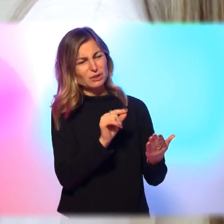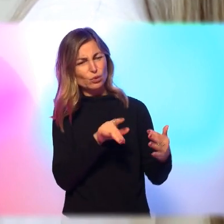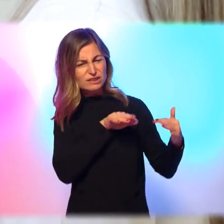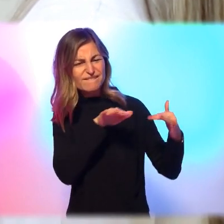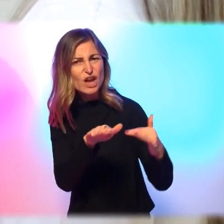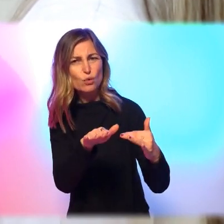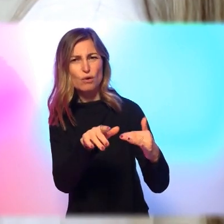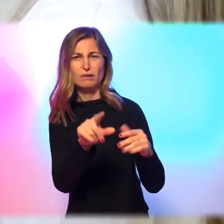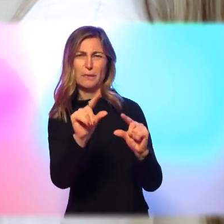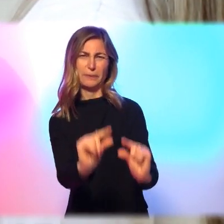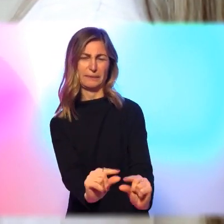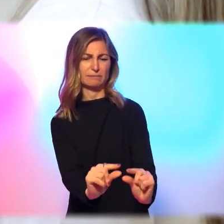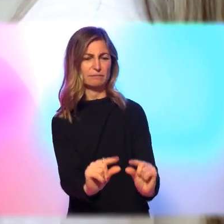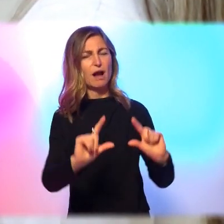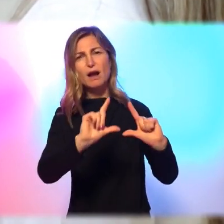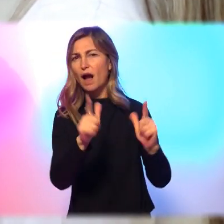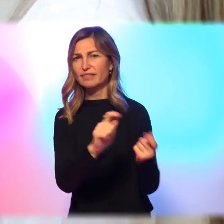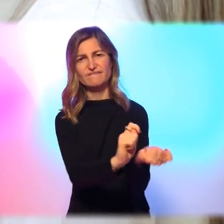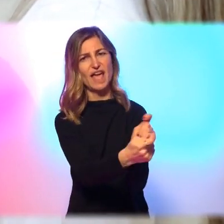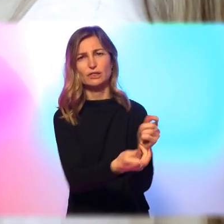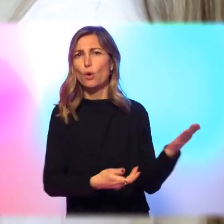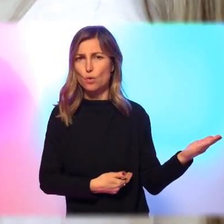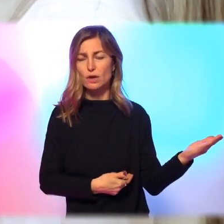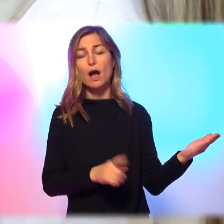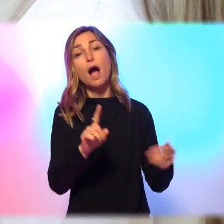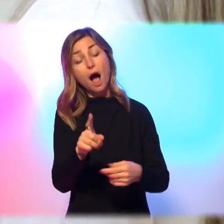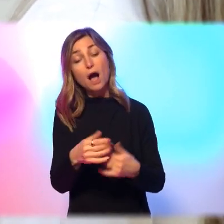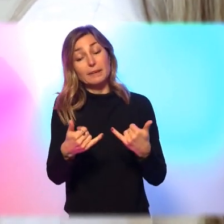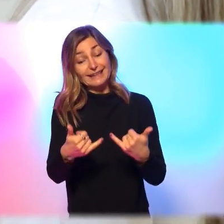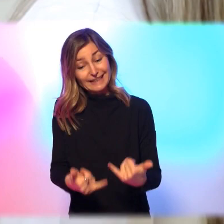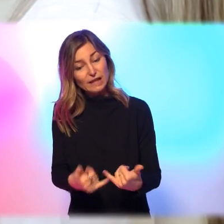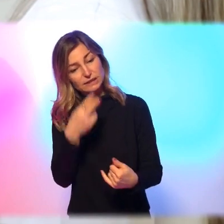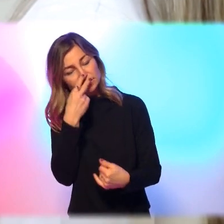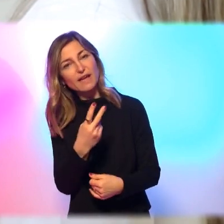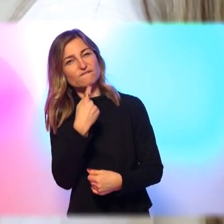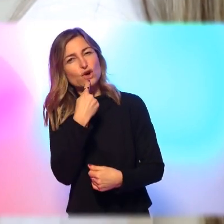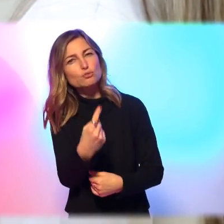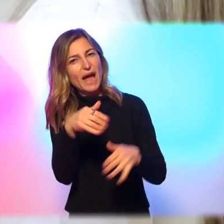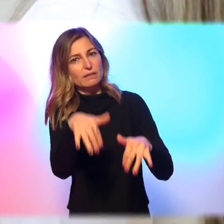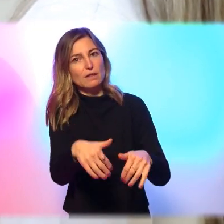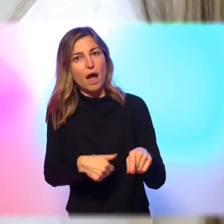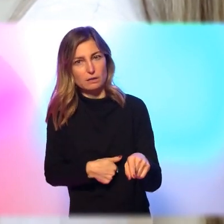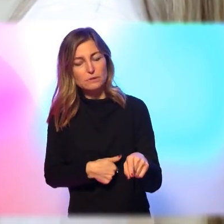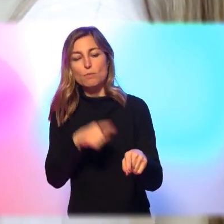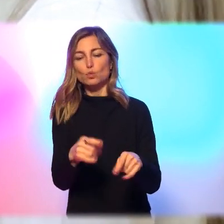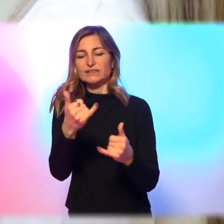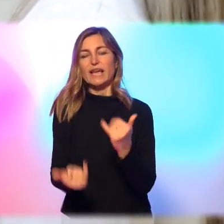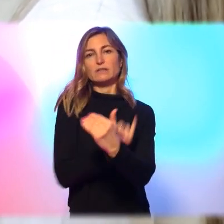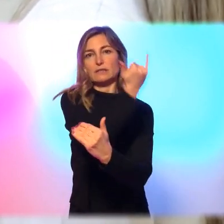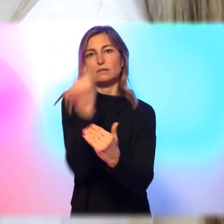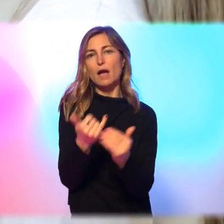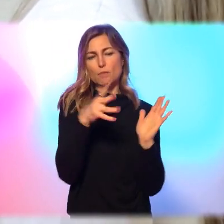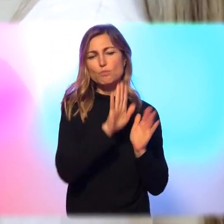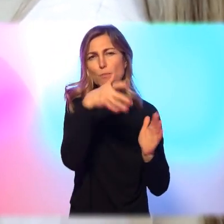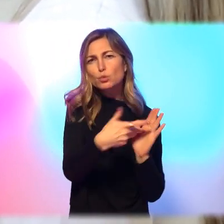wird die Veränderungen nicht bringen. Aber es ist ja zumindest auch das Versprechen abgegeben worden, dass man das auch